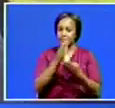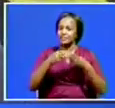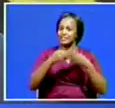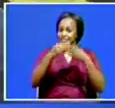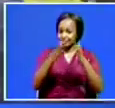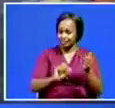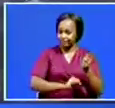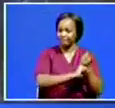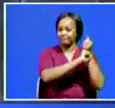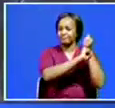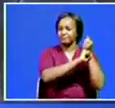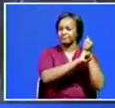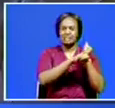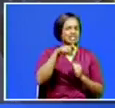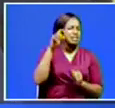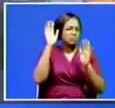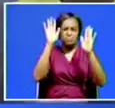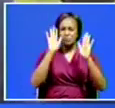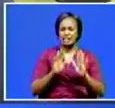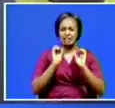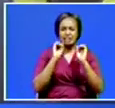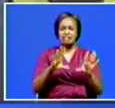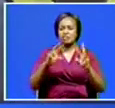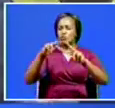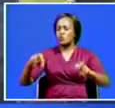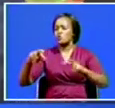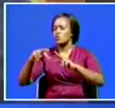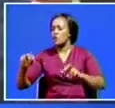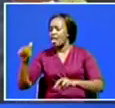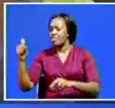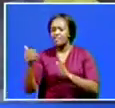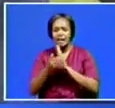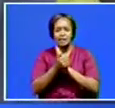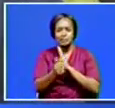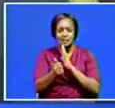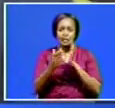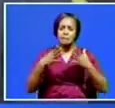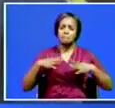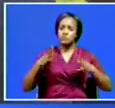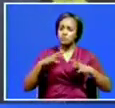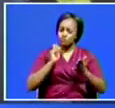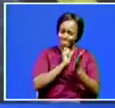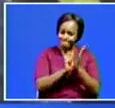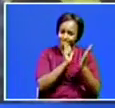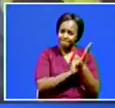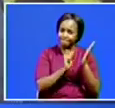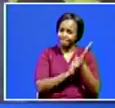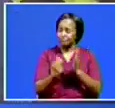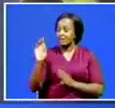Hakuna haja tena ya kwenda kutafuta experts wengine. Wale wenyewe walioandika hiyo report